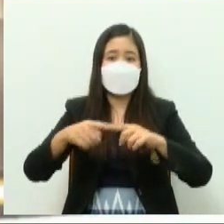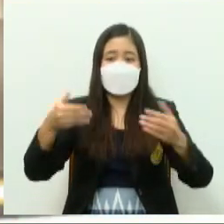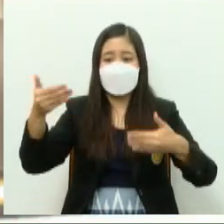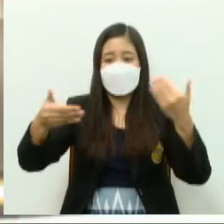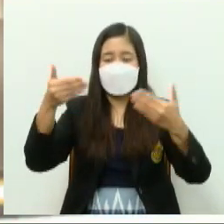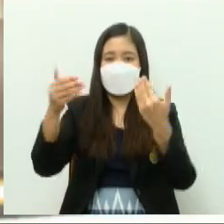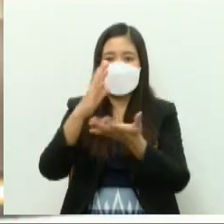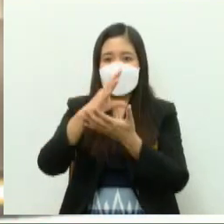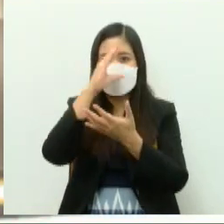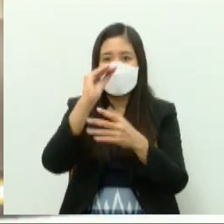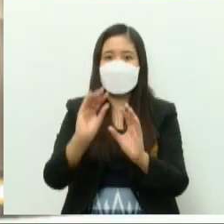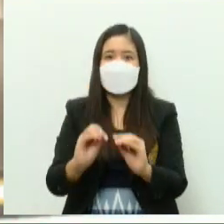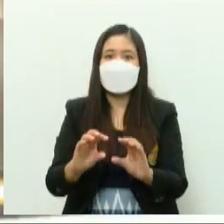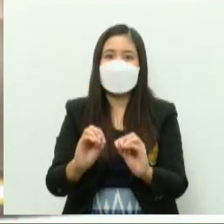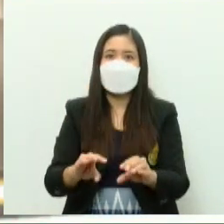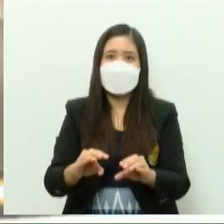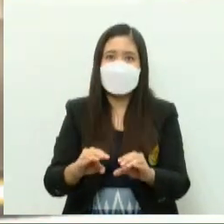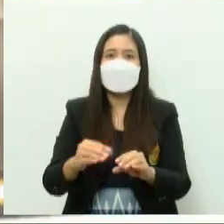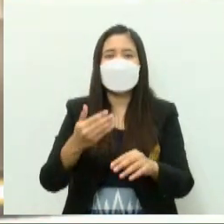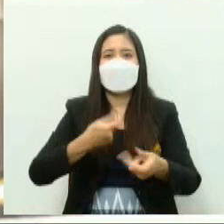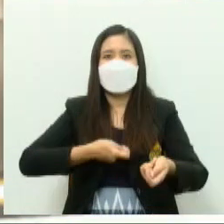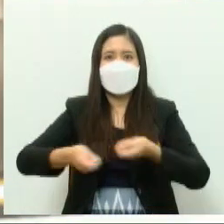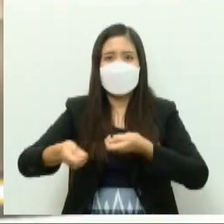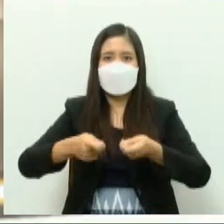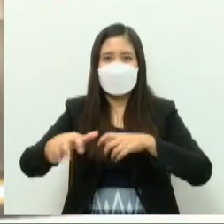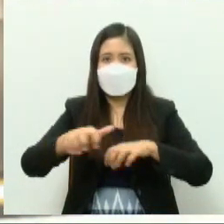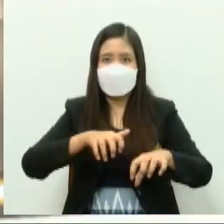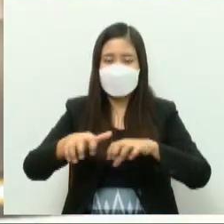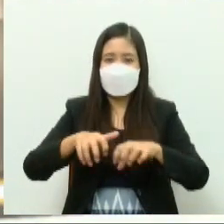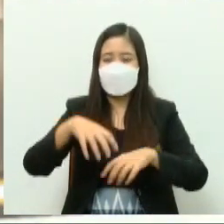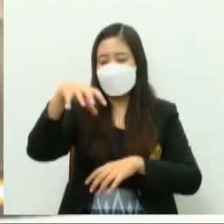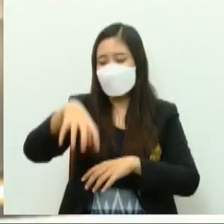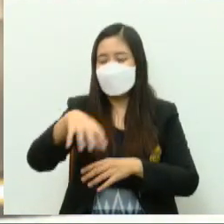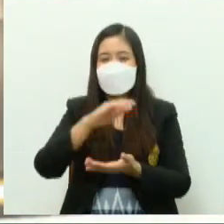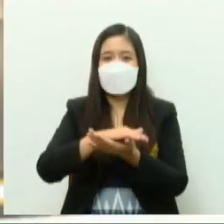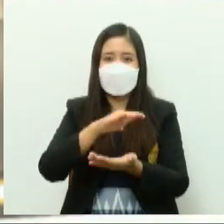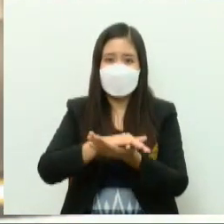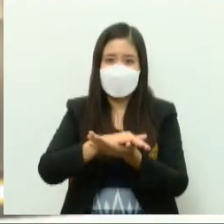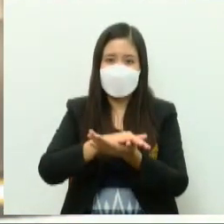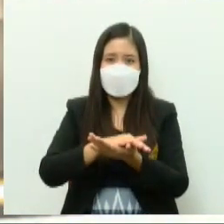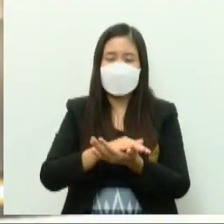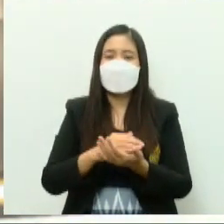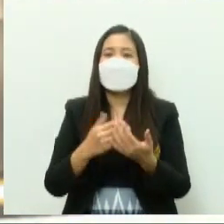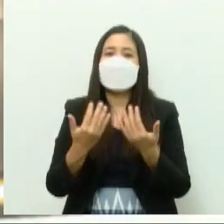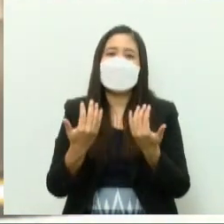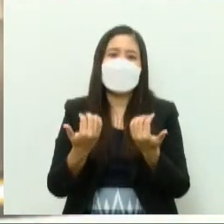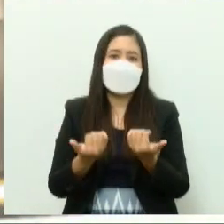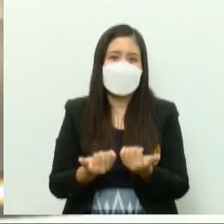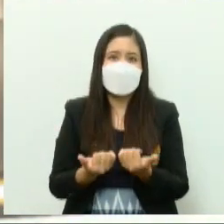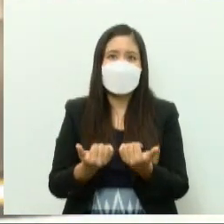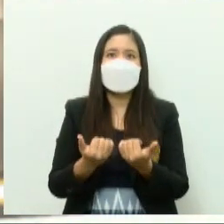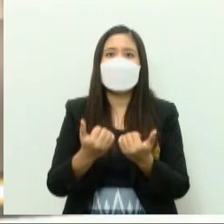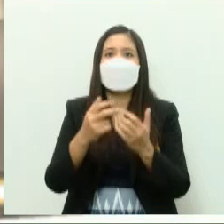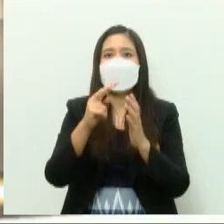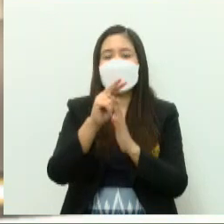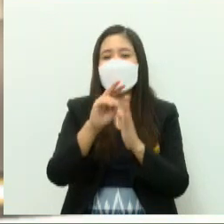การสอนตลอดจนเรื่องการบริหารจัดการอื่นๆในสถานศึกษาก็ดีนะครับฉะนั้นในการที่จะนำนโยบายจุด